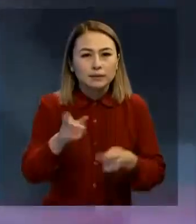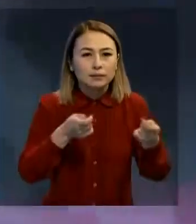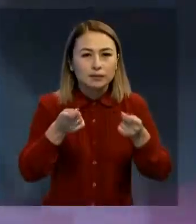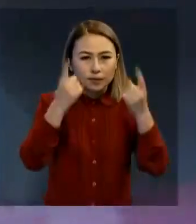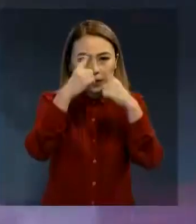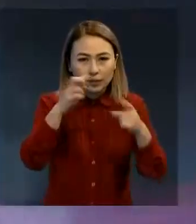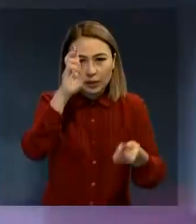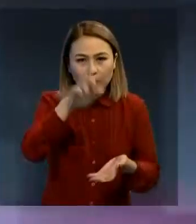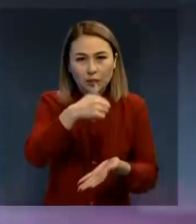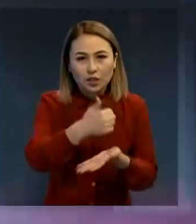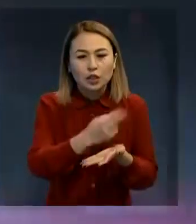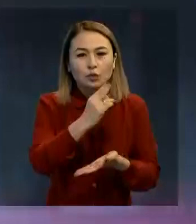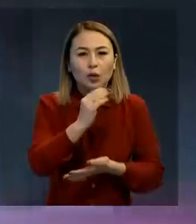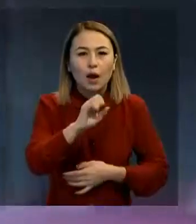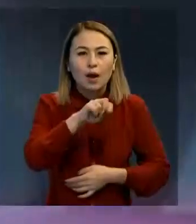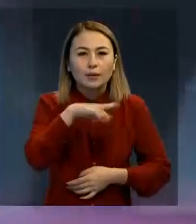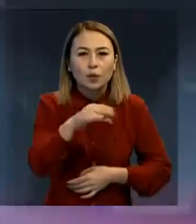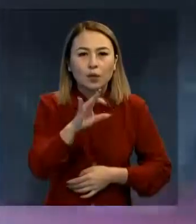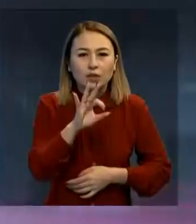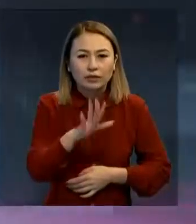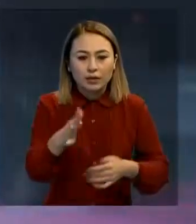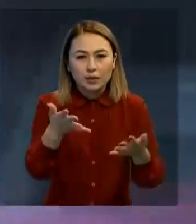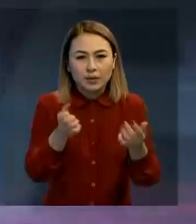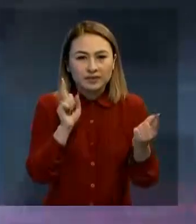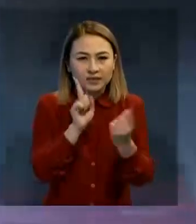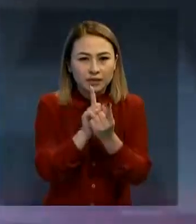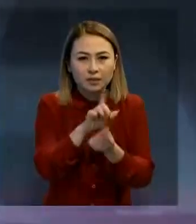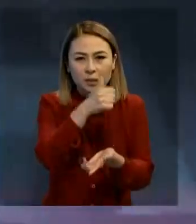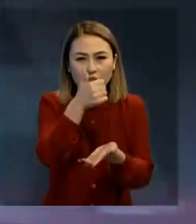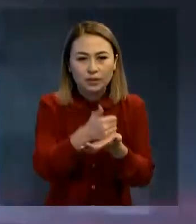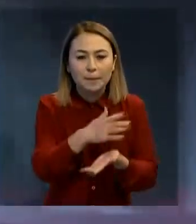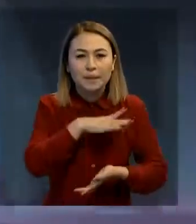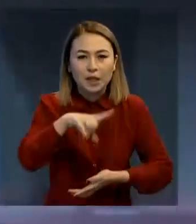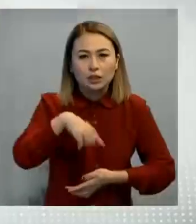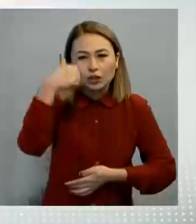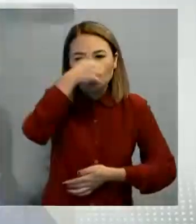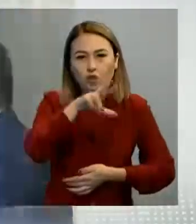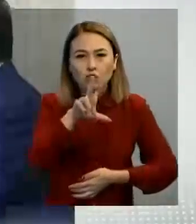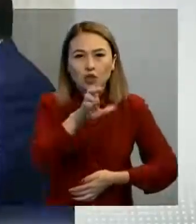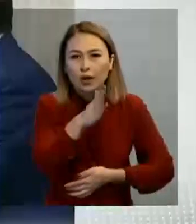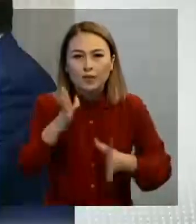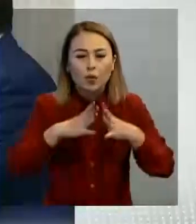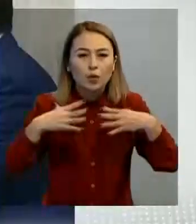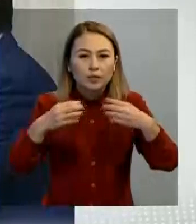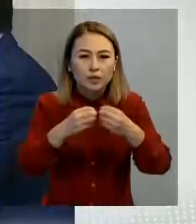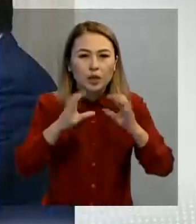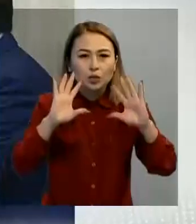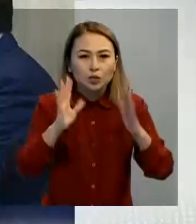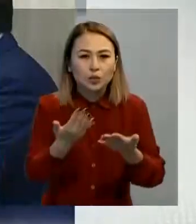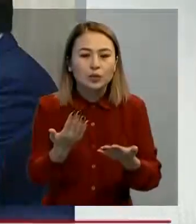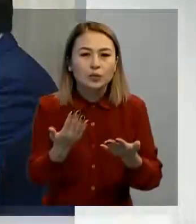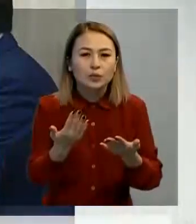айтты. Мемлекет басшысы Қасым Жомарт Тоқаев Алтай Көлгіновті қабылдады. Шаһар басшысы биыл 300-ден астам отбасы апатты